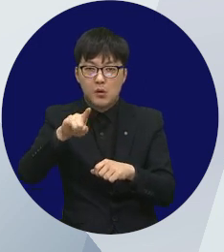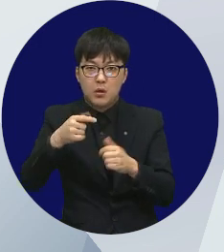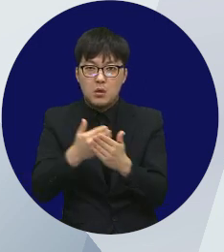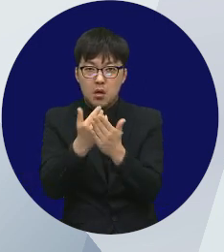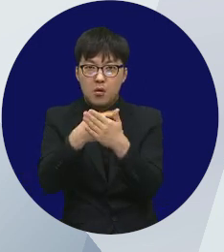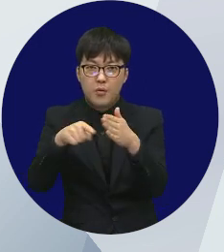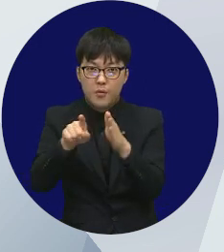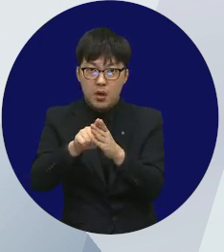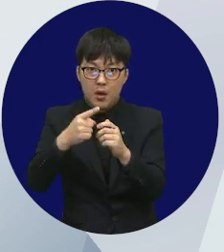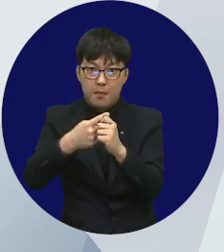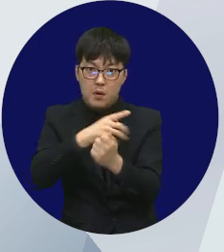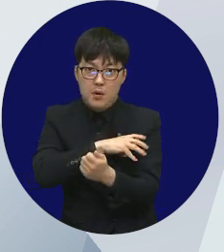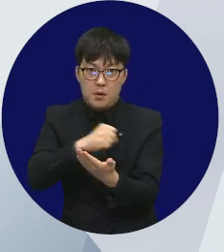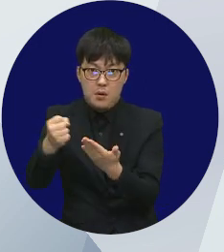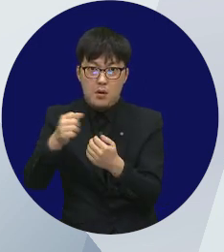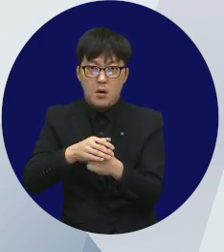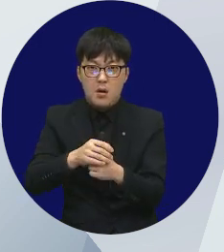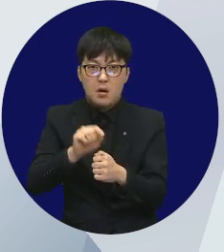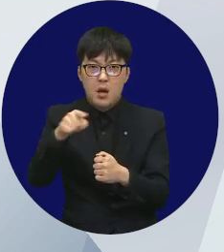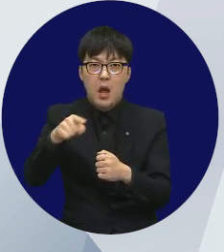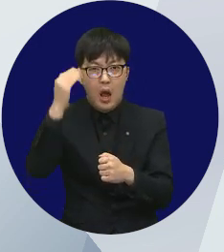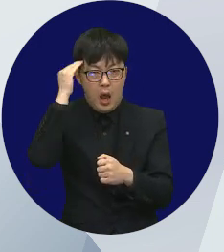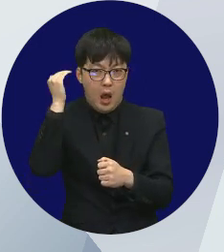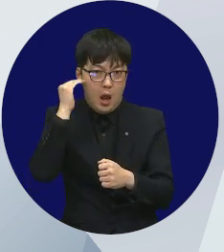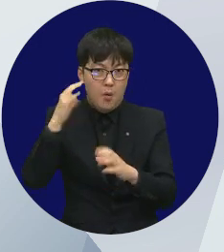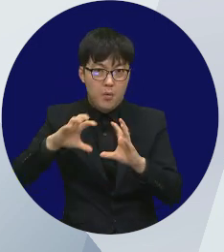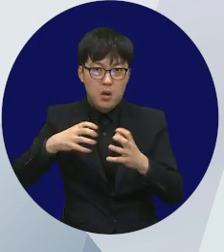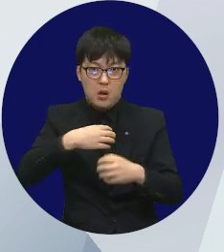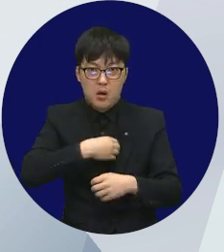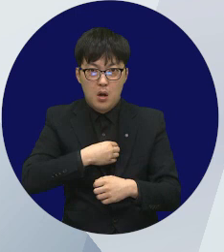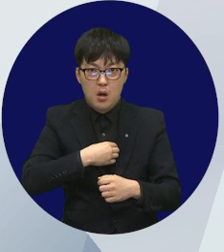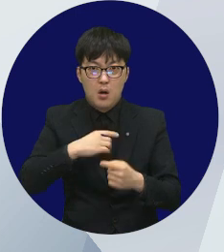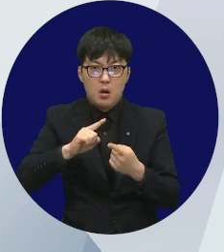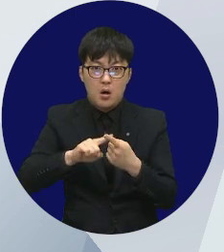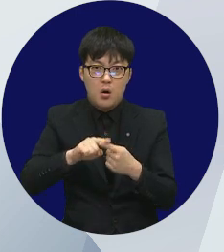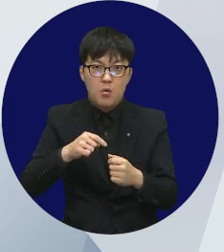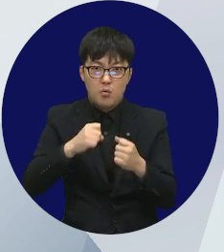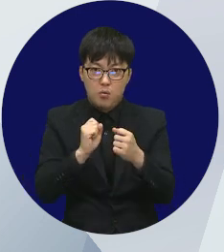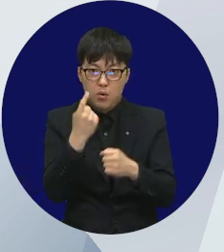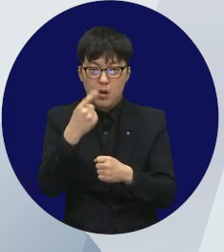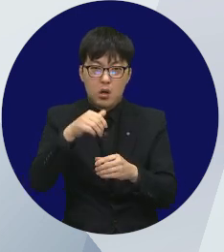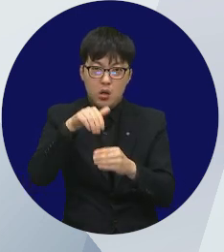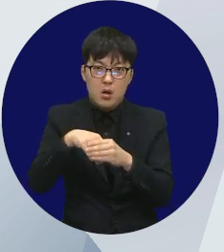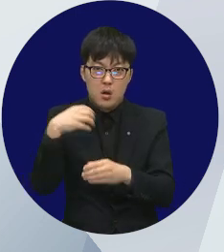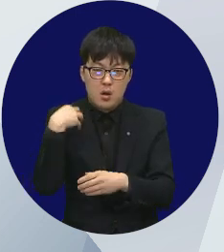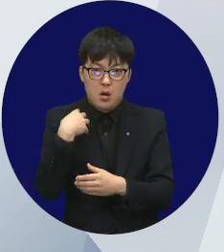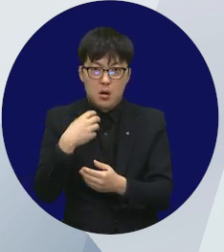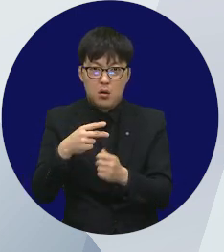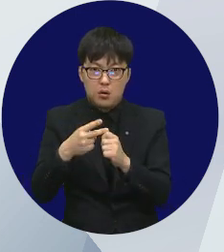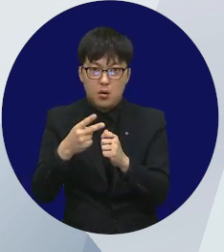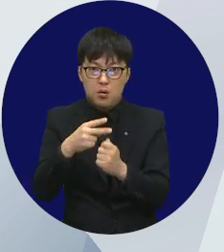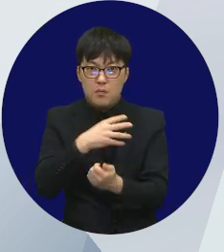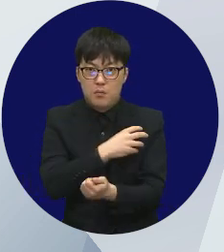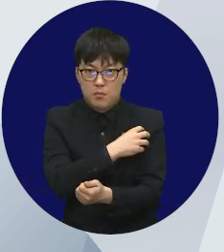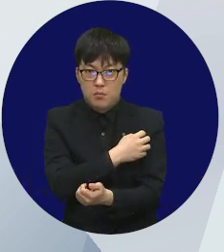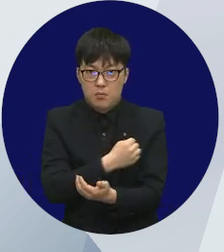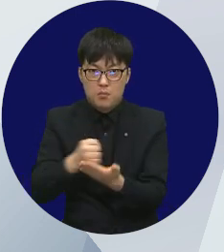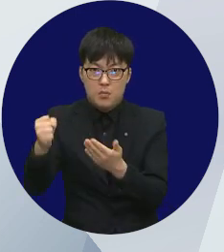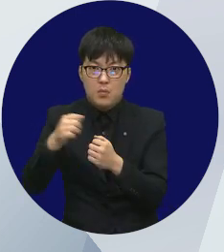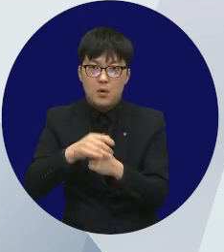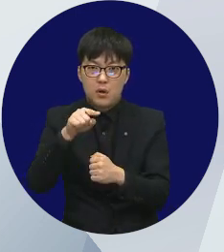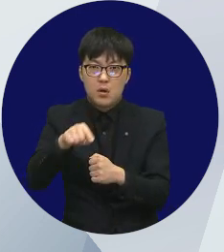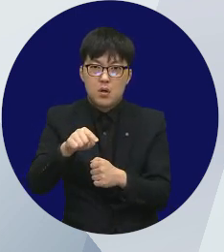박나혜의 한국 민주주의 위기의 원인과 유권자의 역할이 최우 수상, 법문형의 심표 소생, 투표 효능감